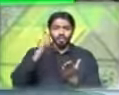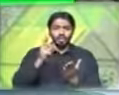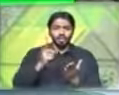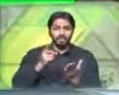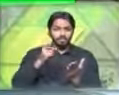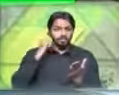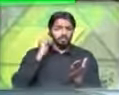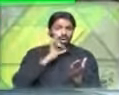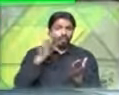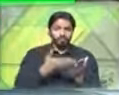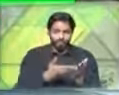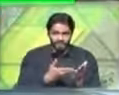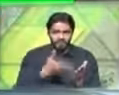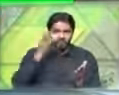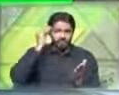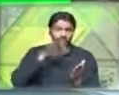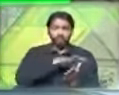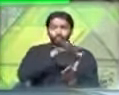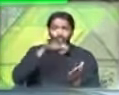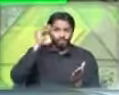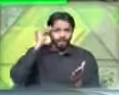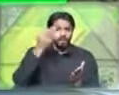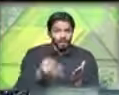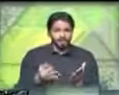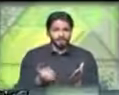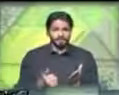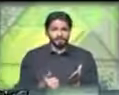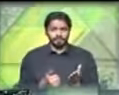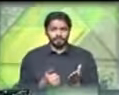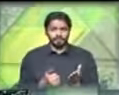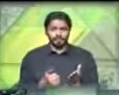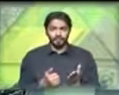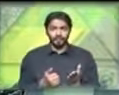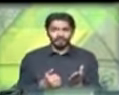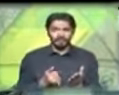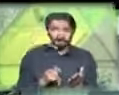سبحان الله، خلي بال حضرتك من دي. معك. وأن ينزل